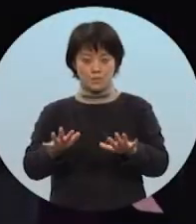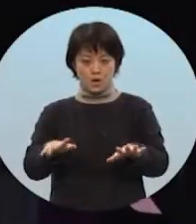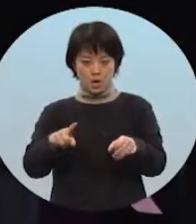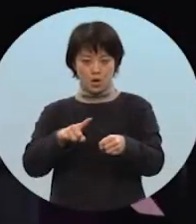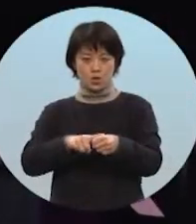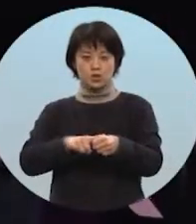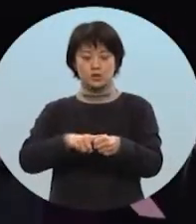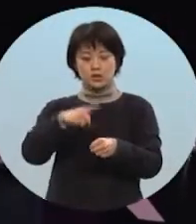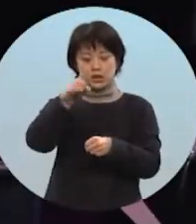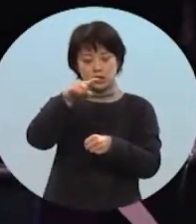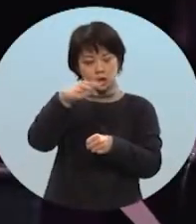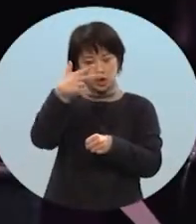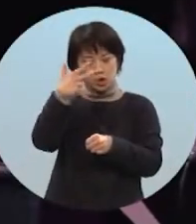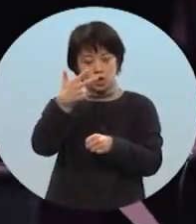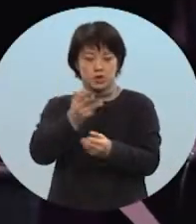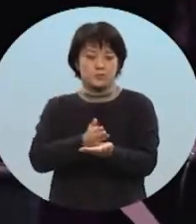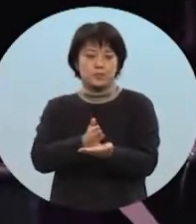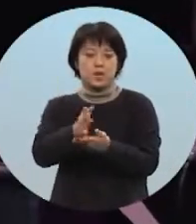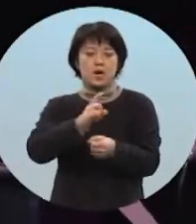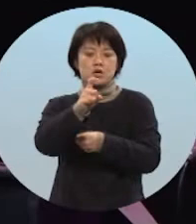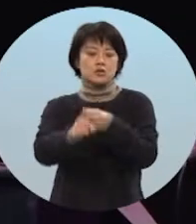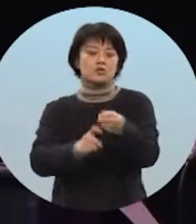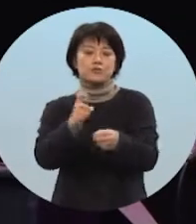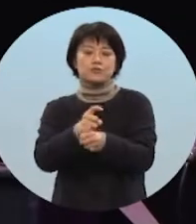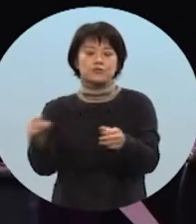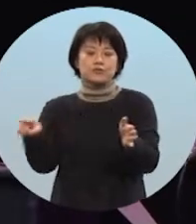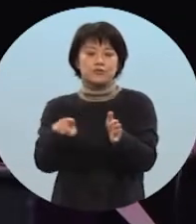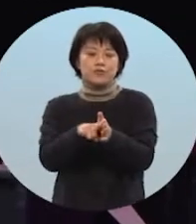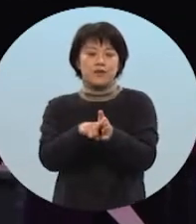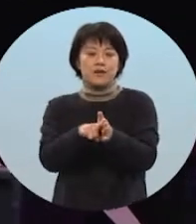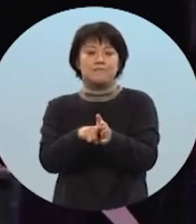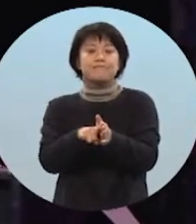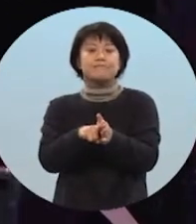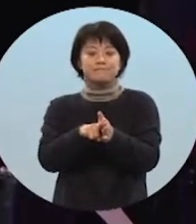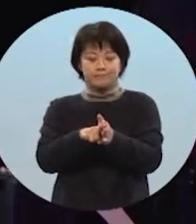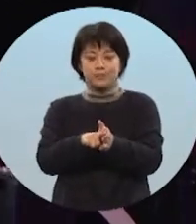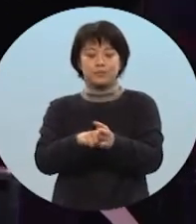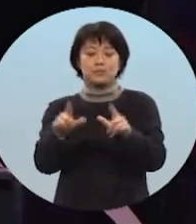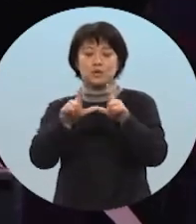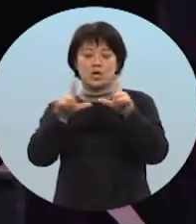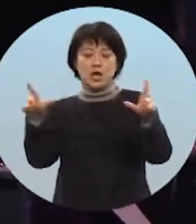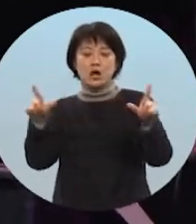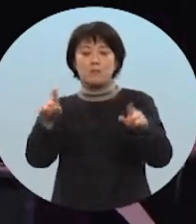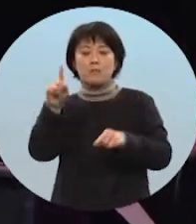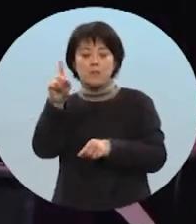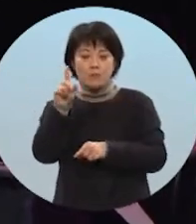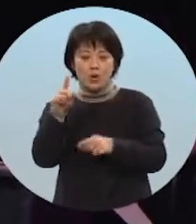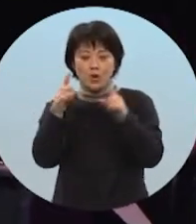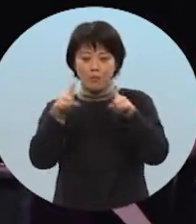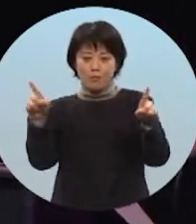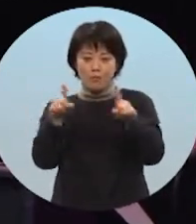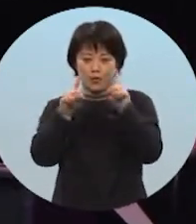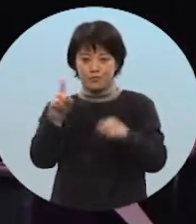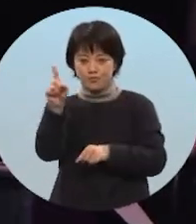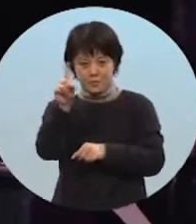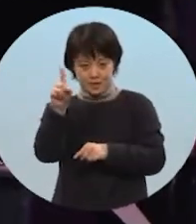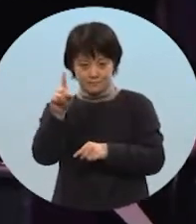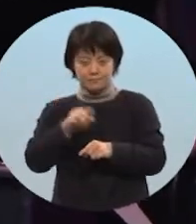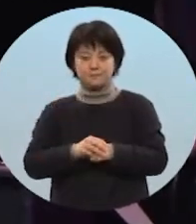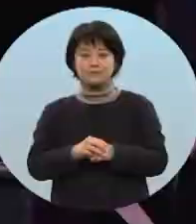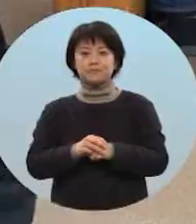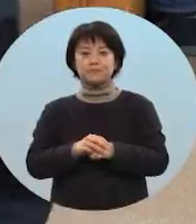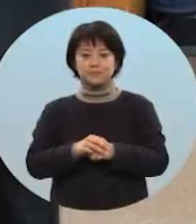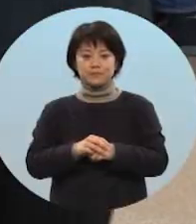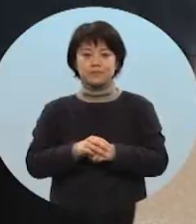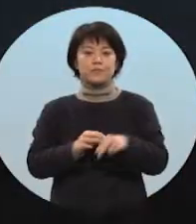年は野々市市政施行10周年ということでこんな曲も。 2011年の11月11日に